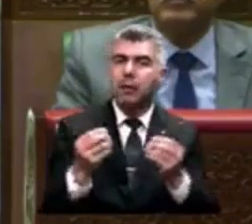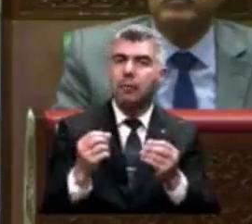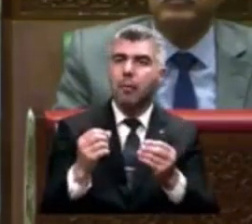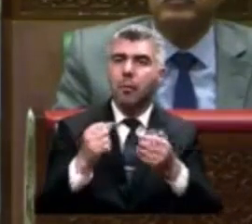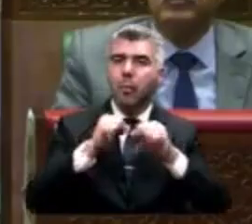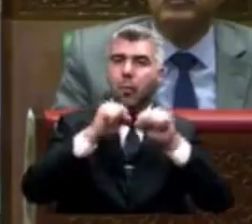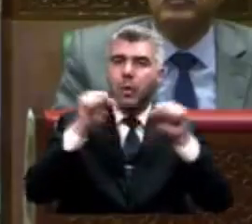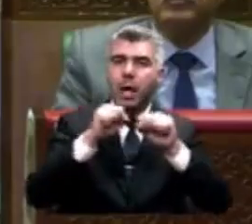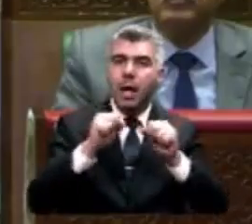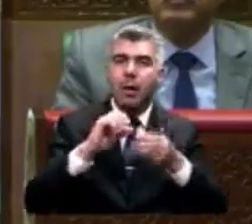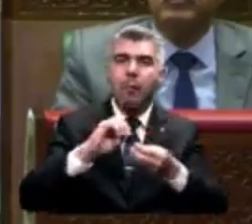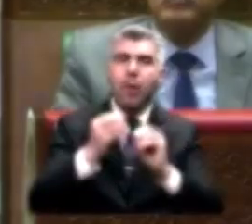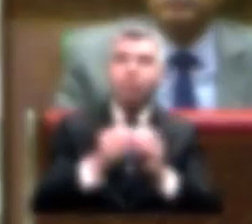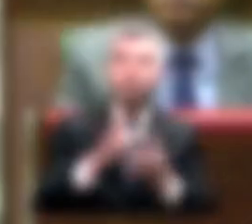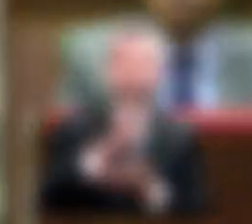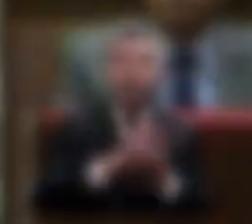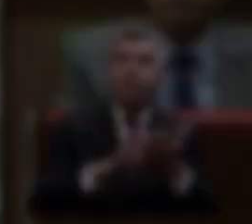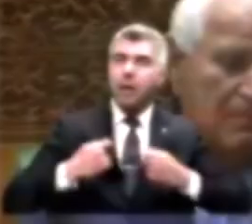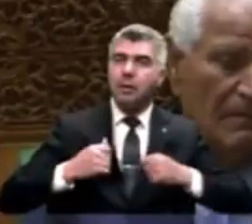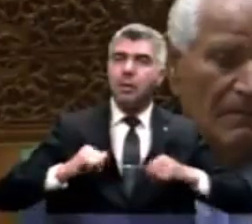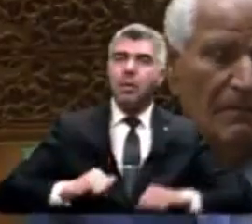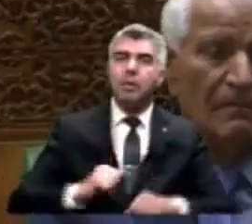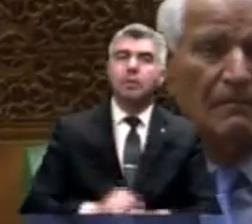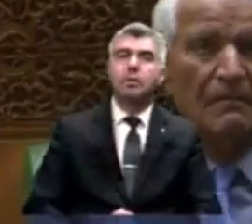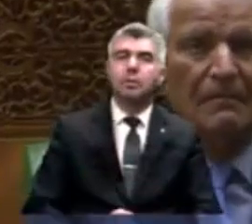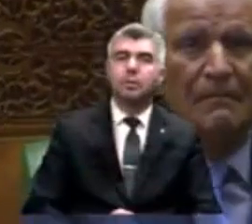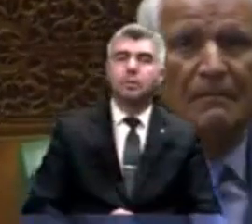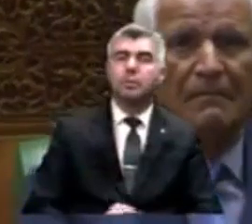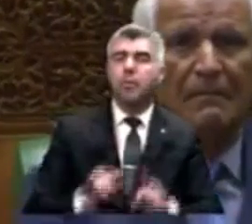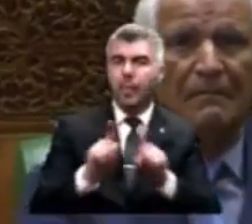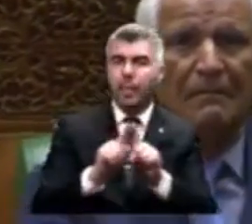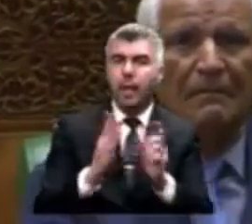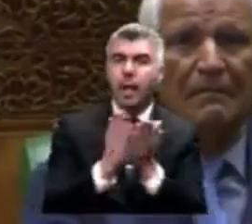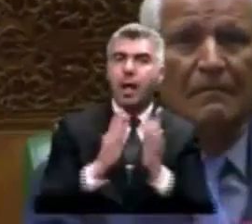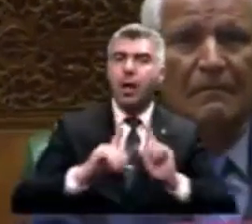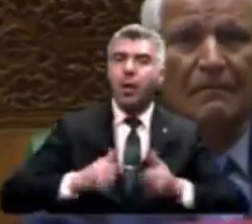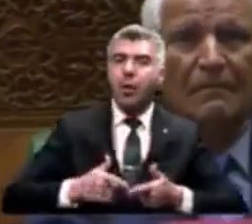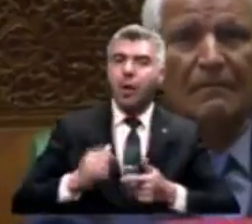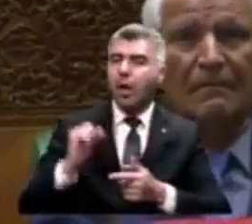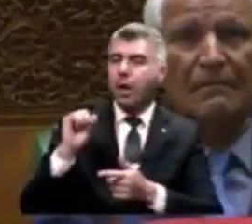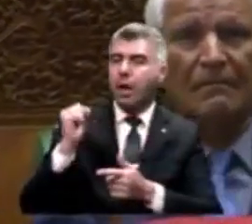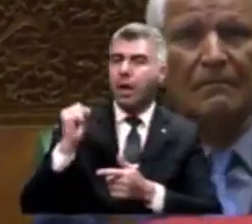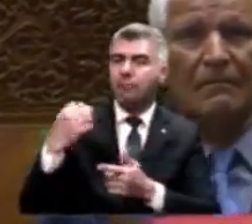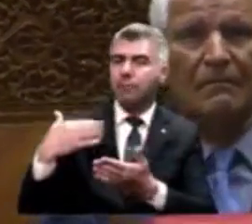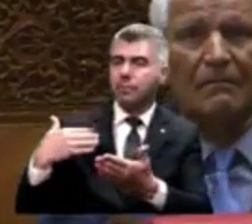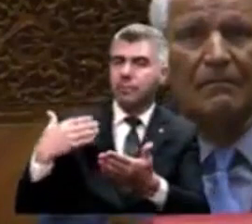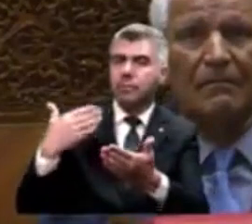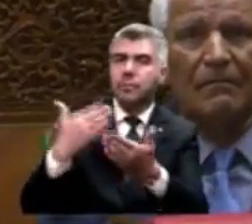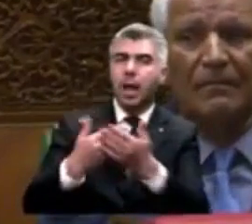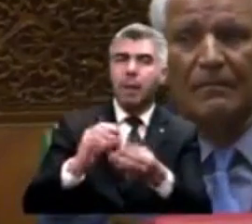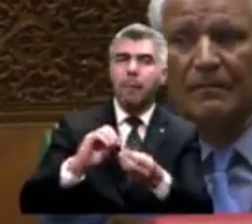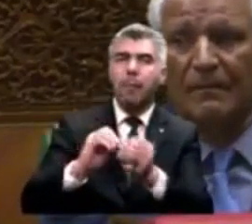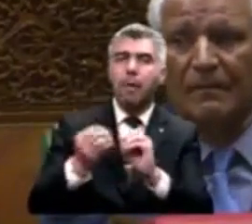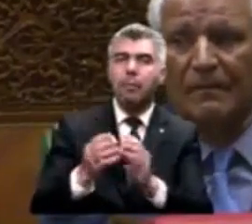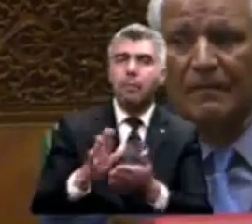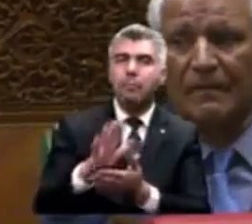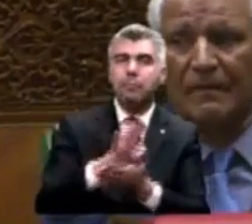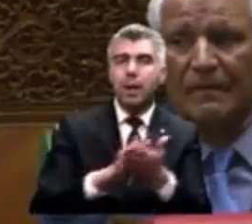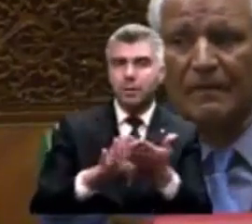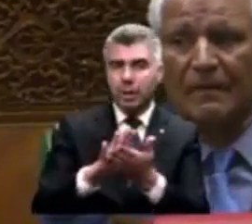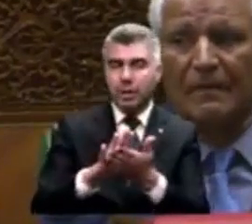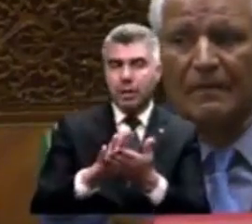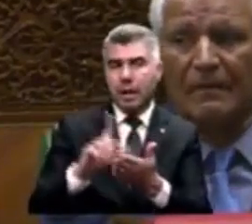التعليم والاحتقان الغير مسبوق الذي تعرفه الساحة. عاش قطاع التربية الوطنية في السنوات الأخيرة نوعا من التوتر في علاقته مع هيئة